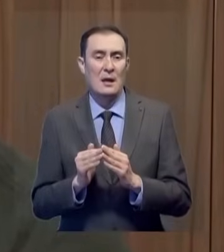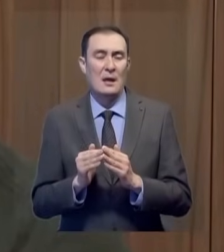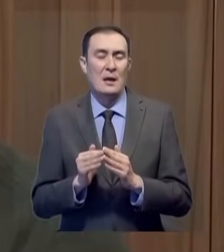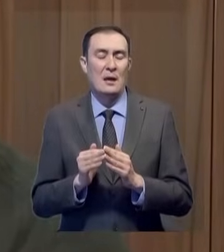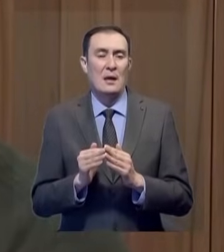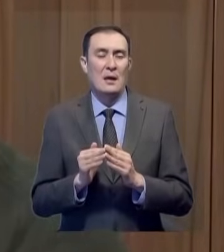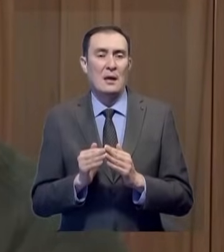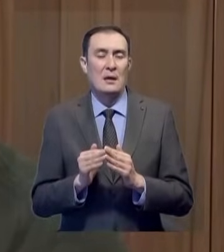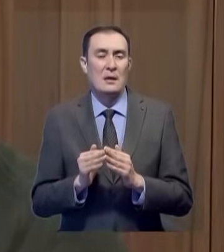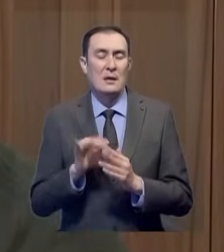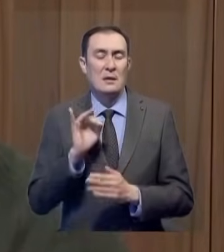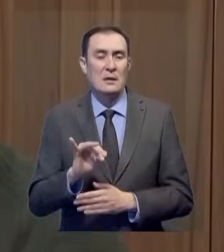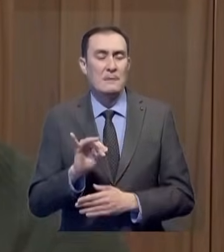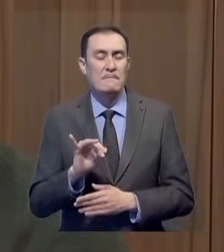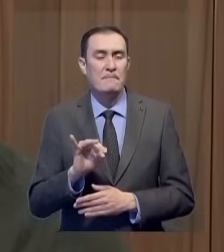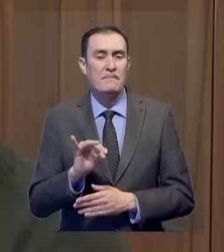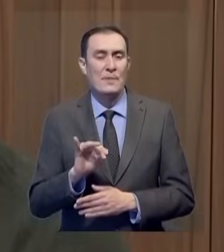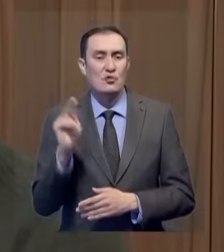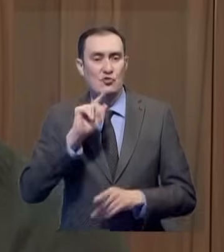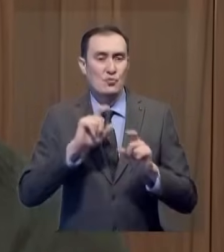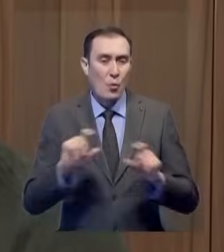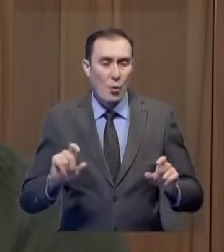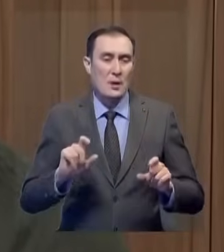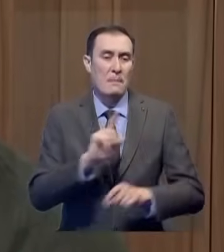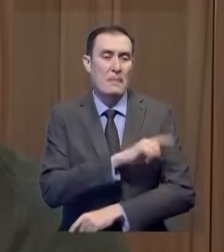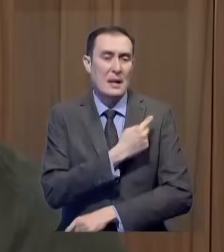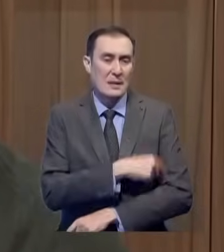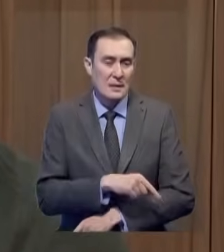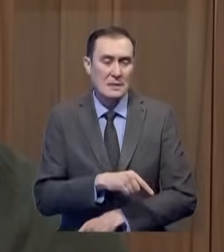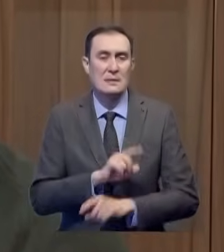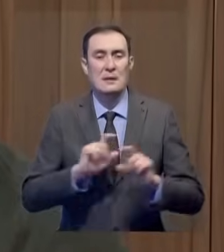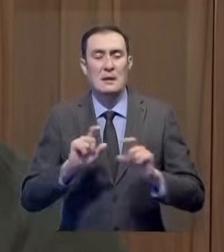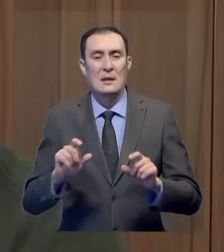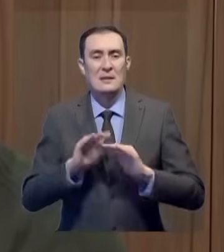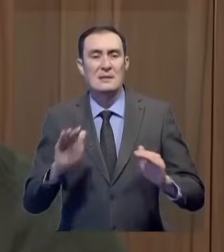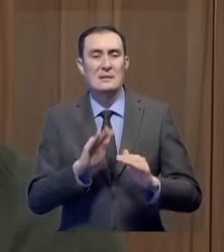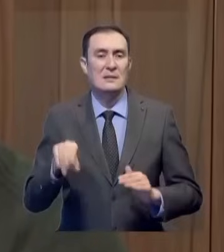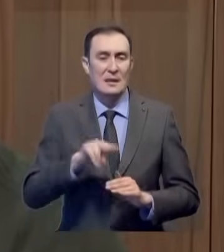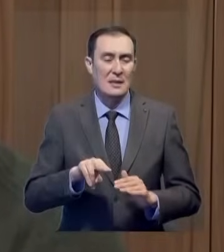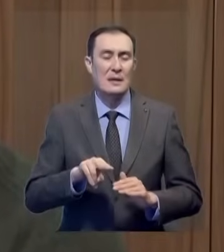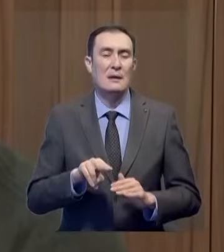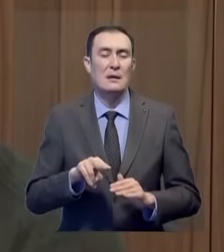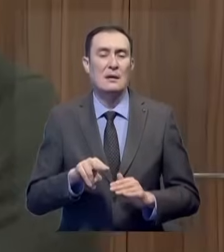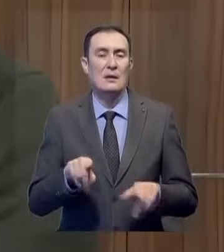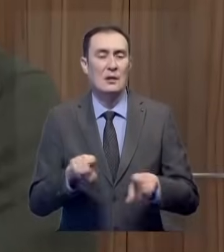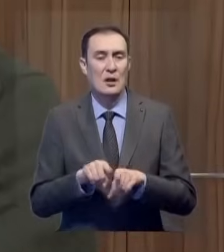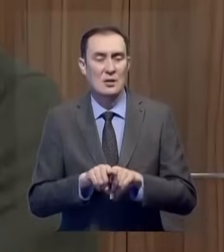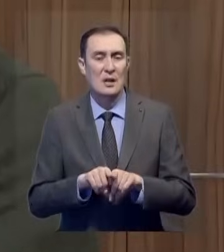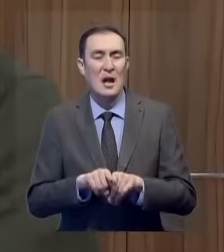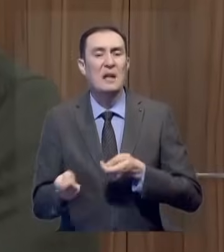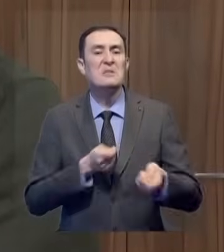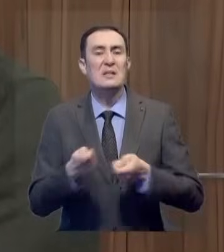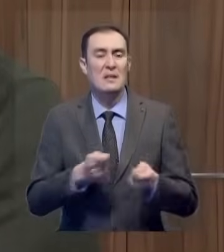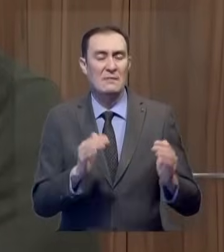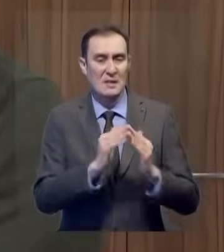МЖД, и школы, больницы, детские сады, поликлиники и